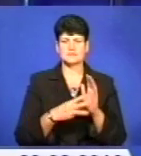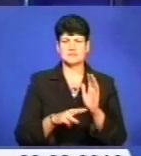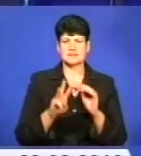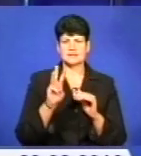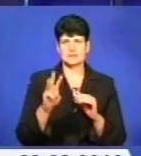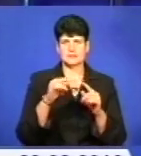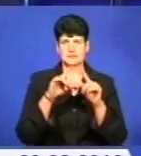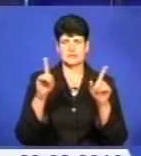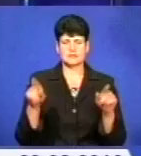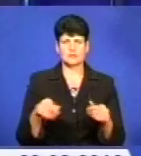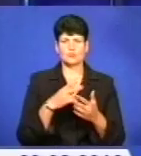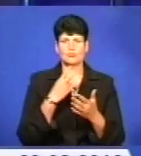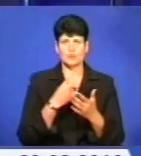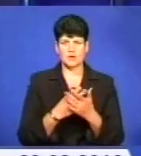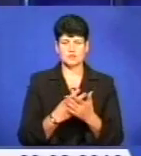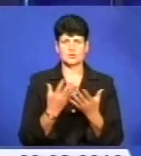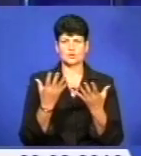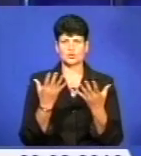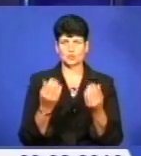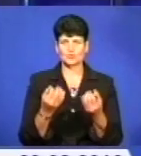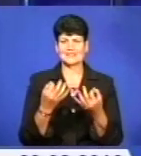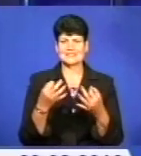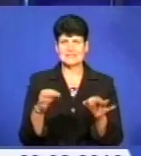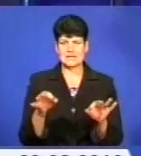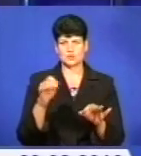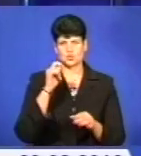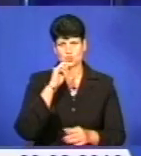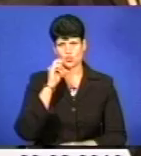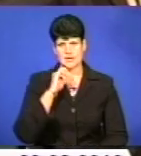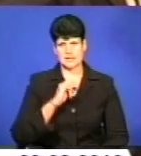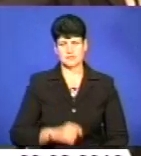присвячено експозицію Дню Незалежності України. Більше у сюжеті.